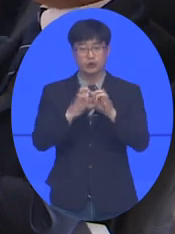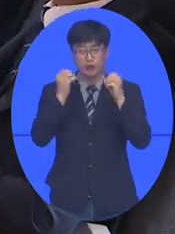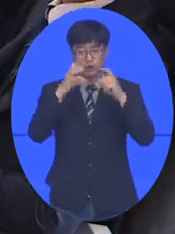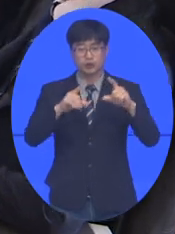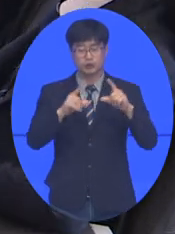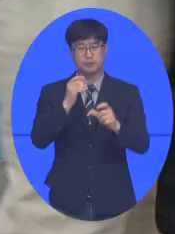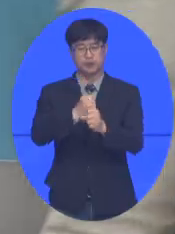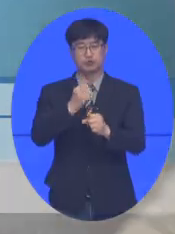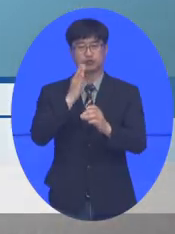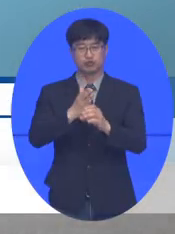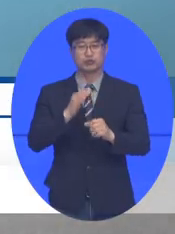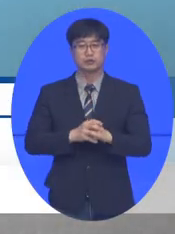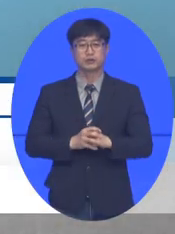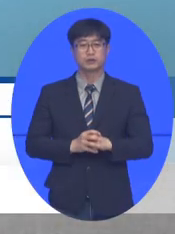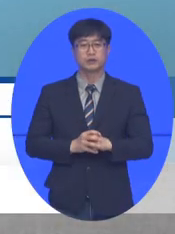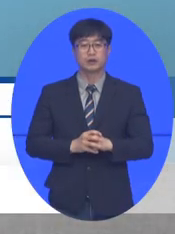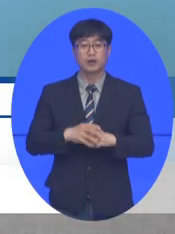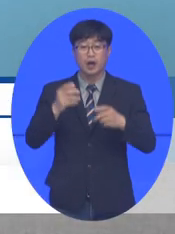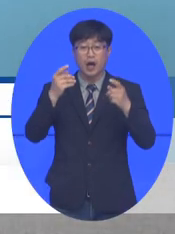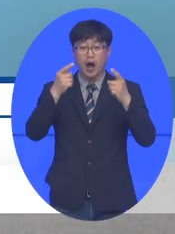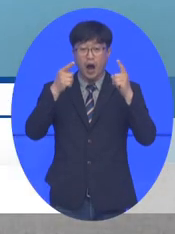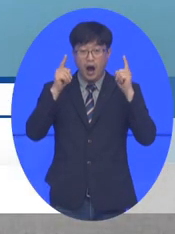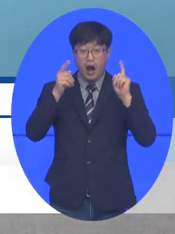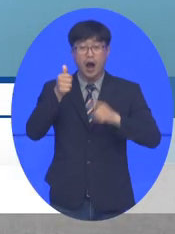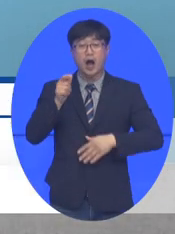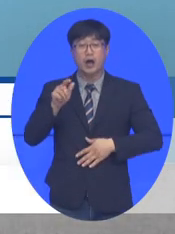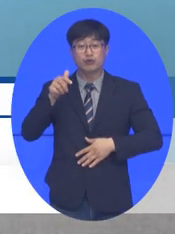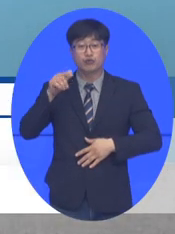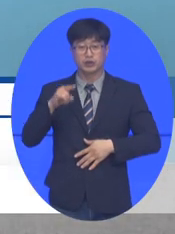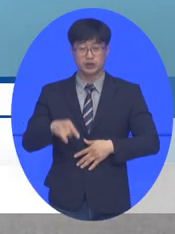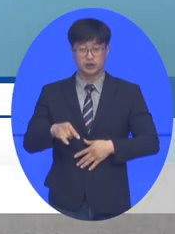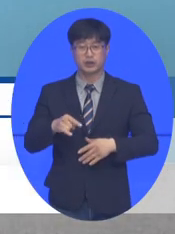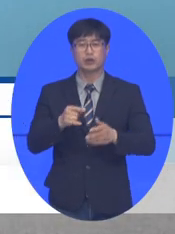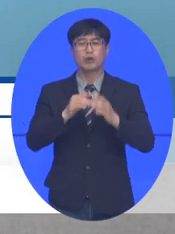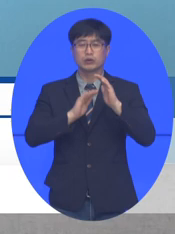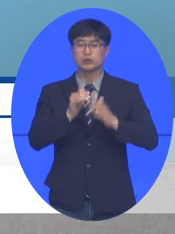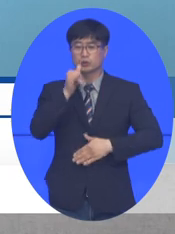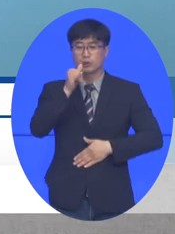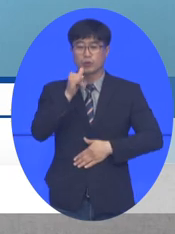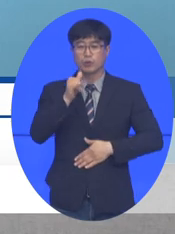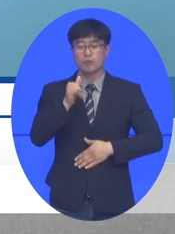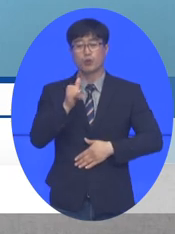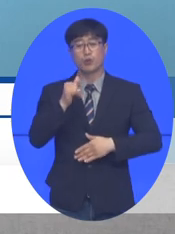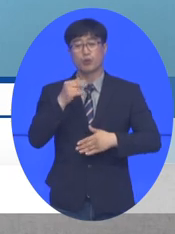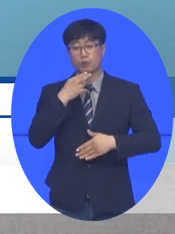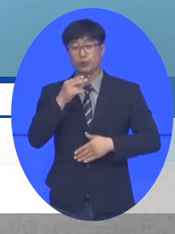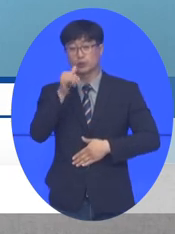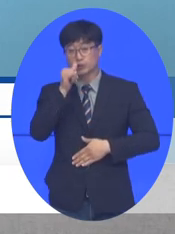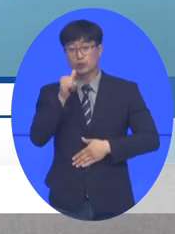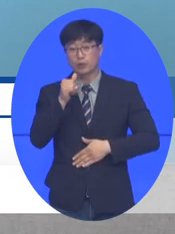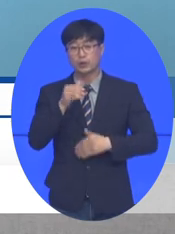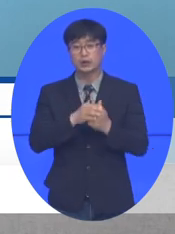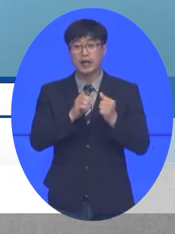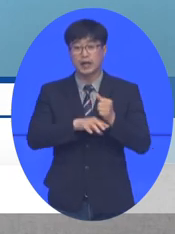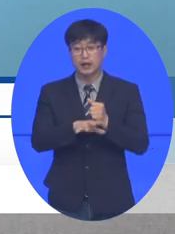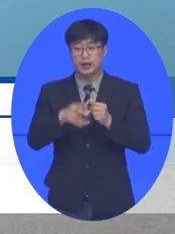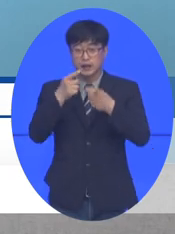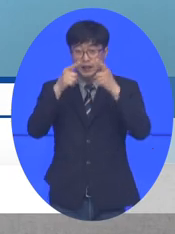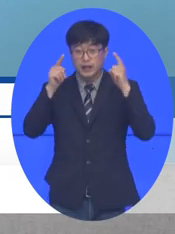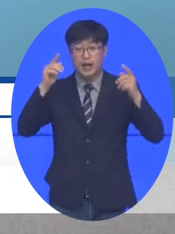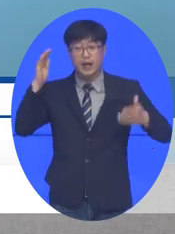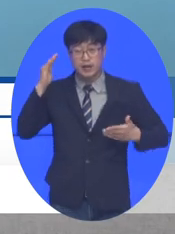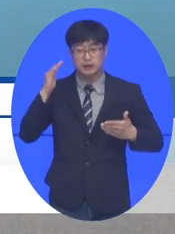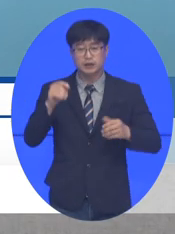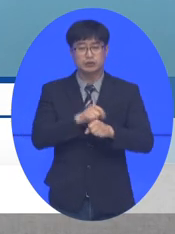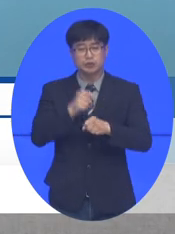만듭니다. 학위과정도 있고 비학위과정도 있고 또 다양하게 대학생 특성화 학생 또 일반인들